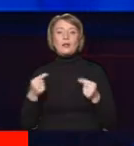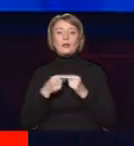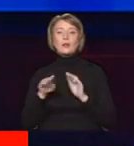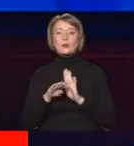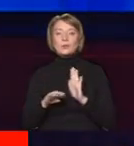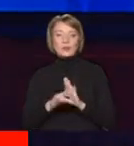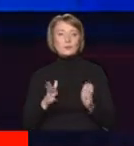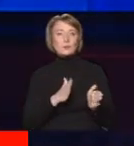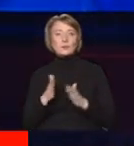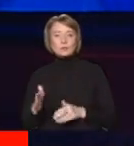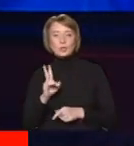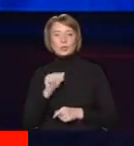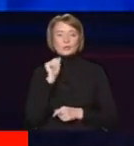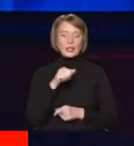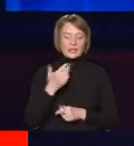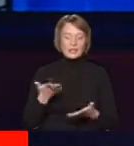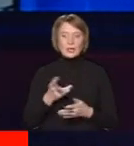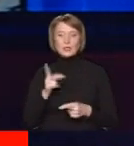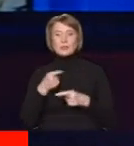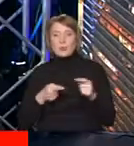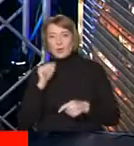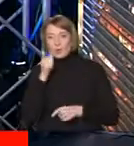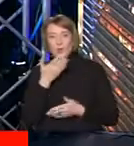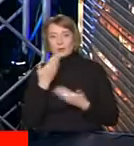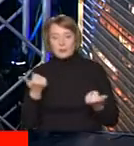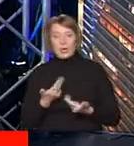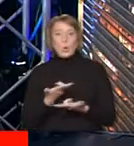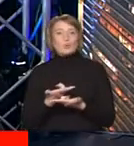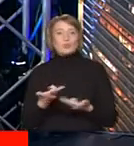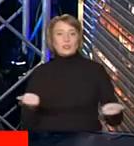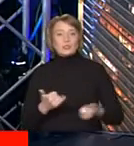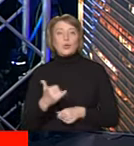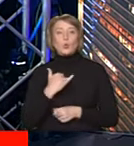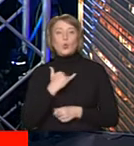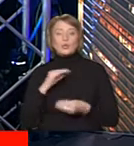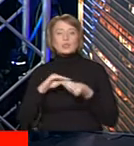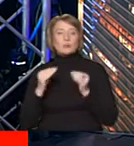по певному графіку, хтось взагалі по півроку не має, хтось по квартал не має. Так? Очевидно,